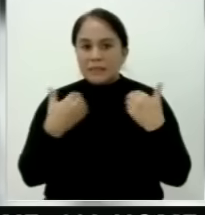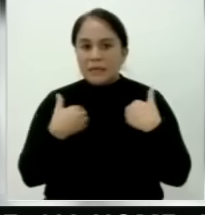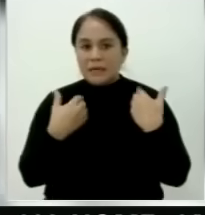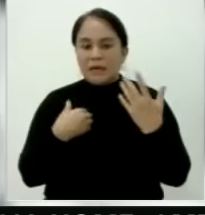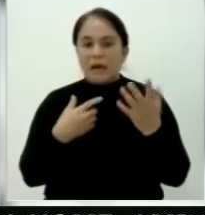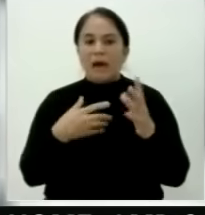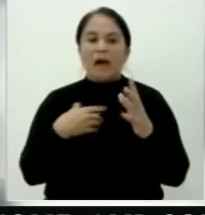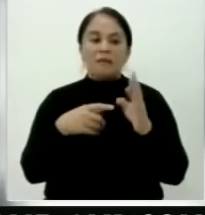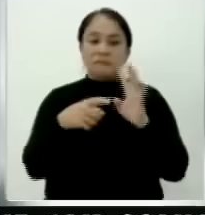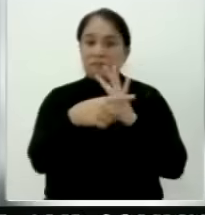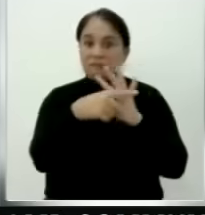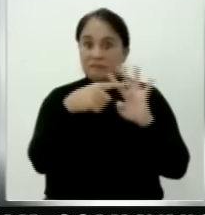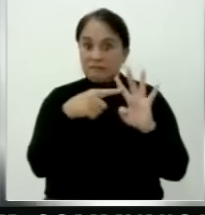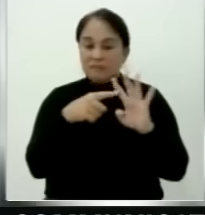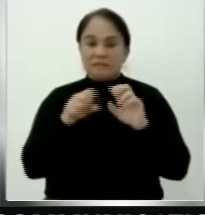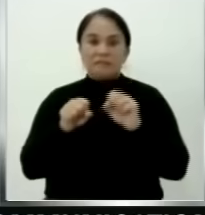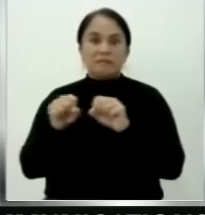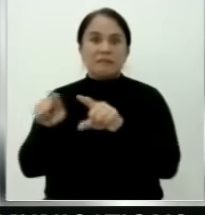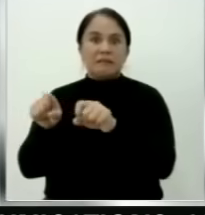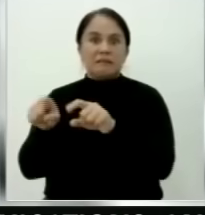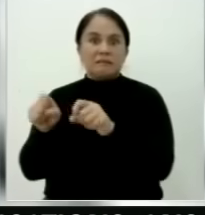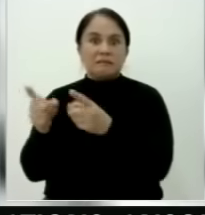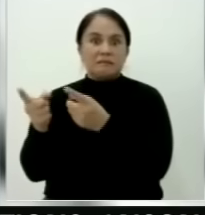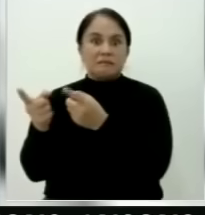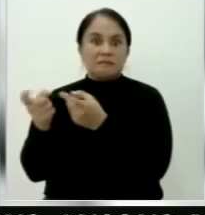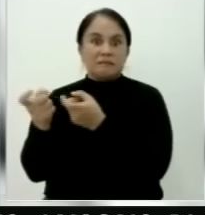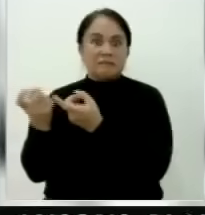kabataan. Meron kaming nakita